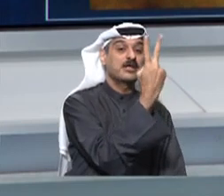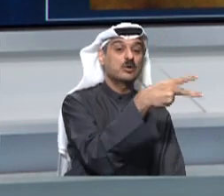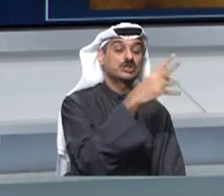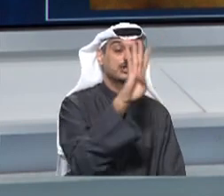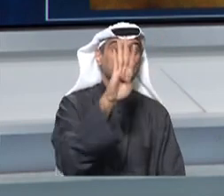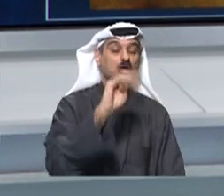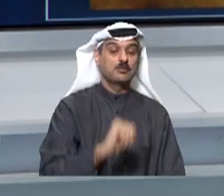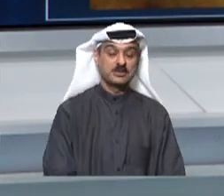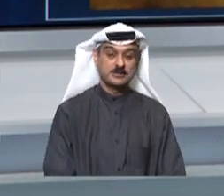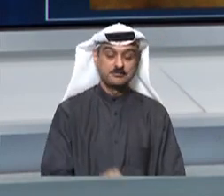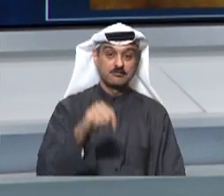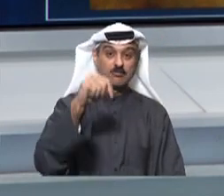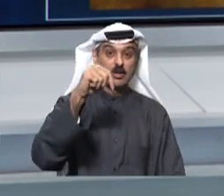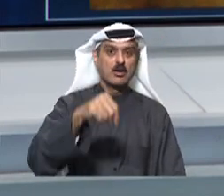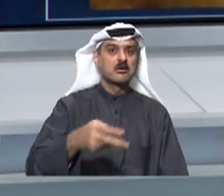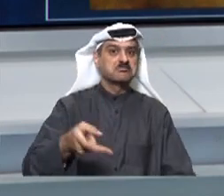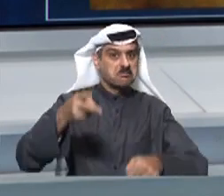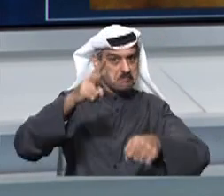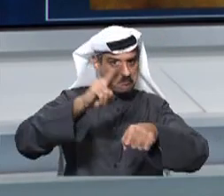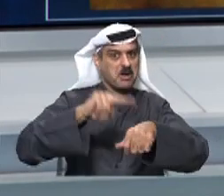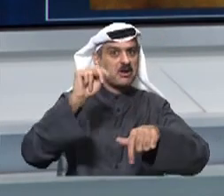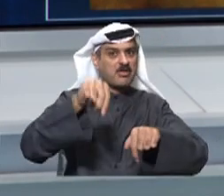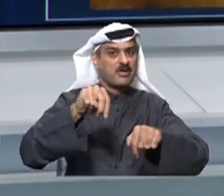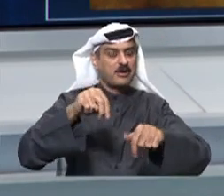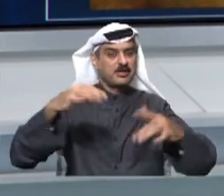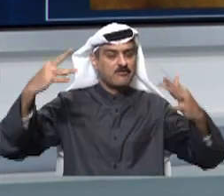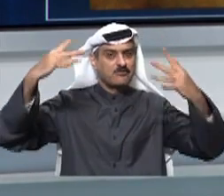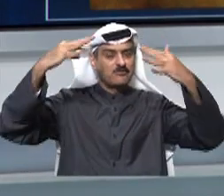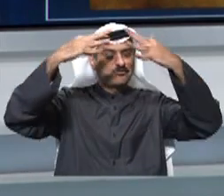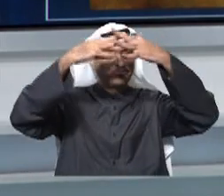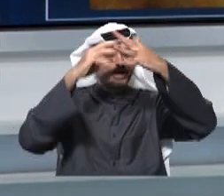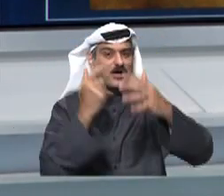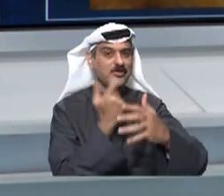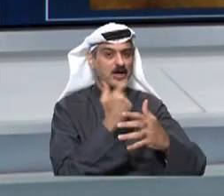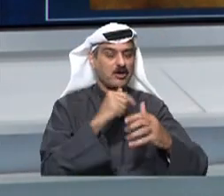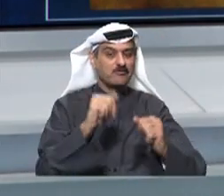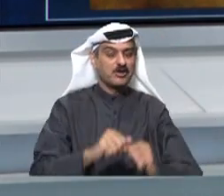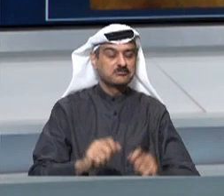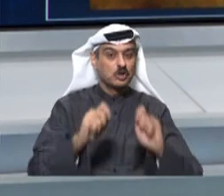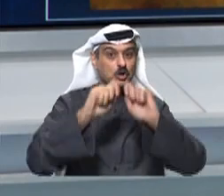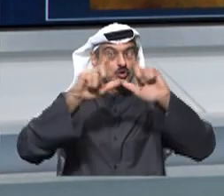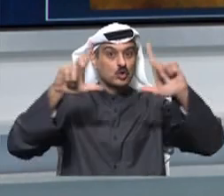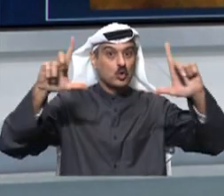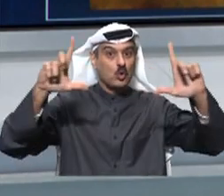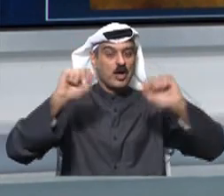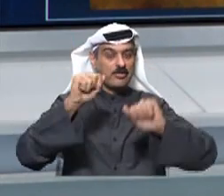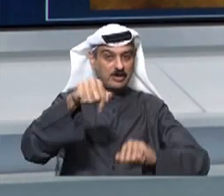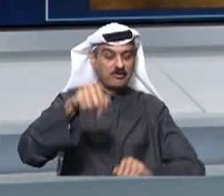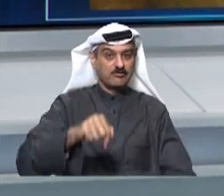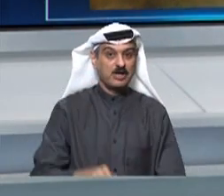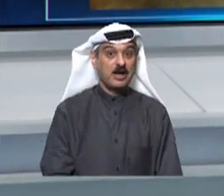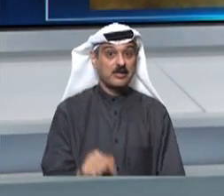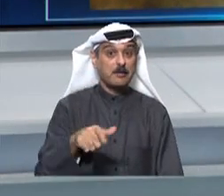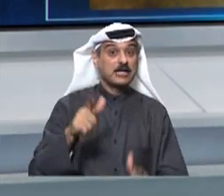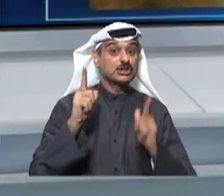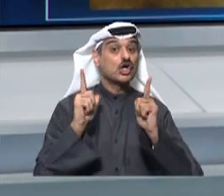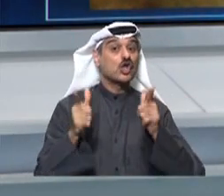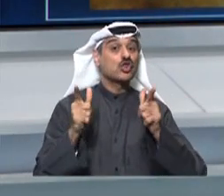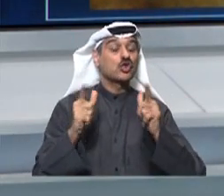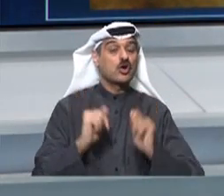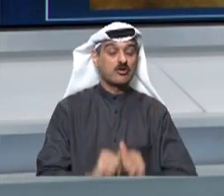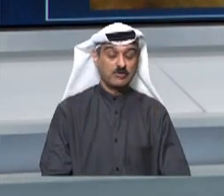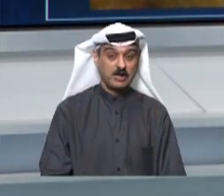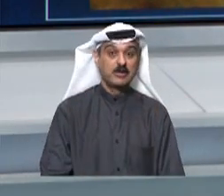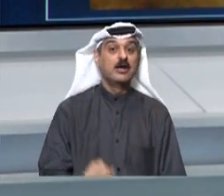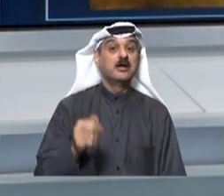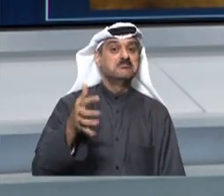مع أيضا عودة لتكاثر السحب تدريجيا في صباح يوم الغد، وراح تكون ملحوظة أكثر في منتصف يوم الغد، مع عودة